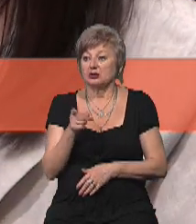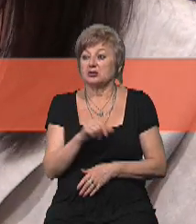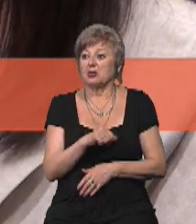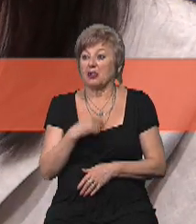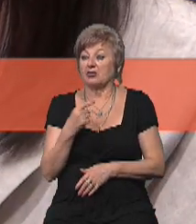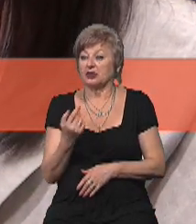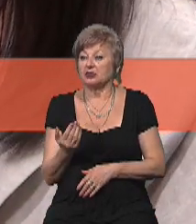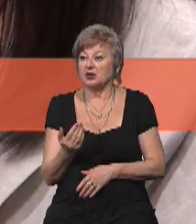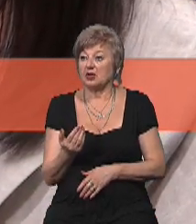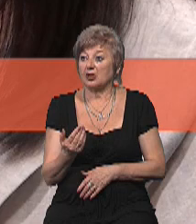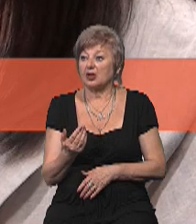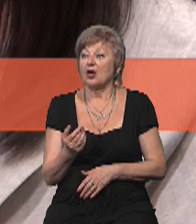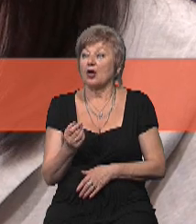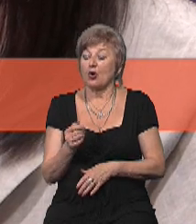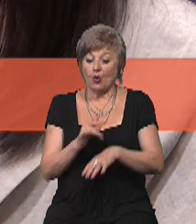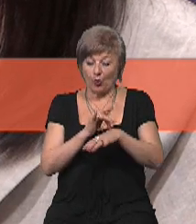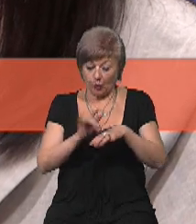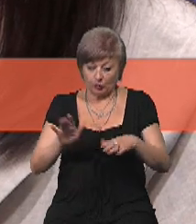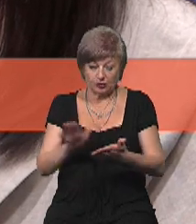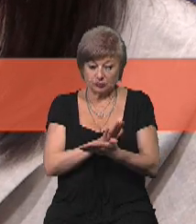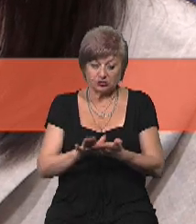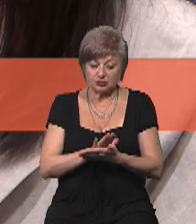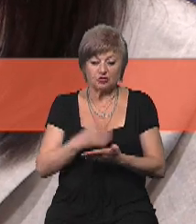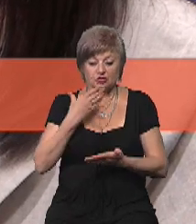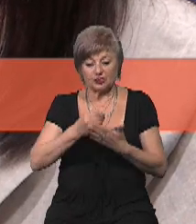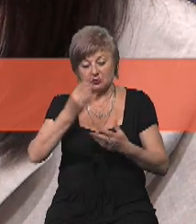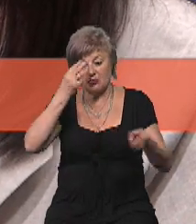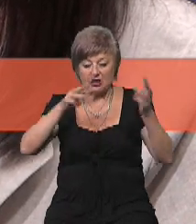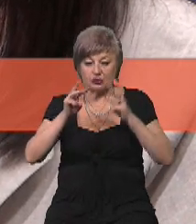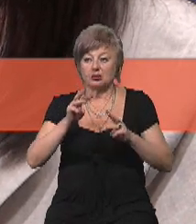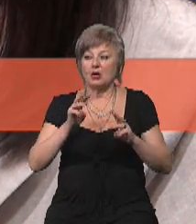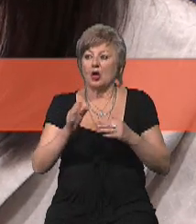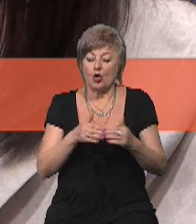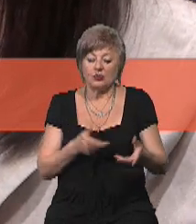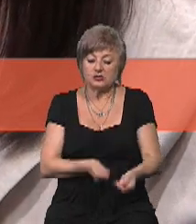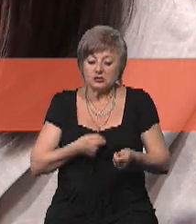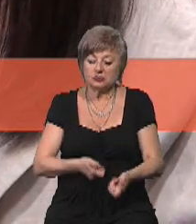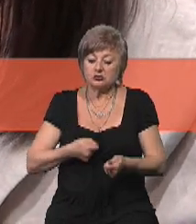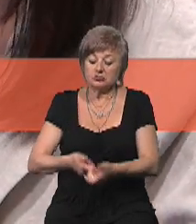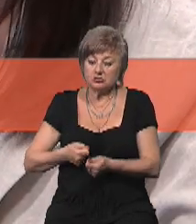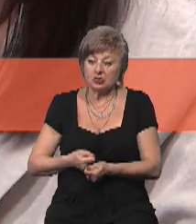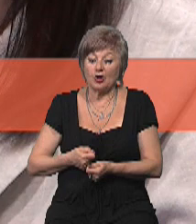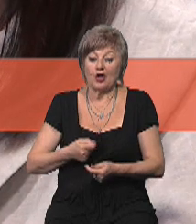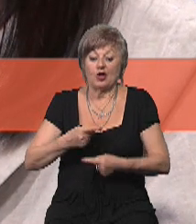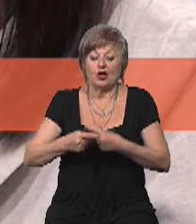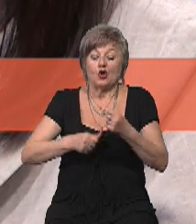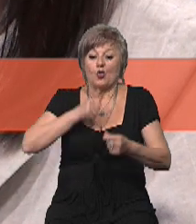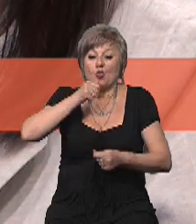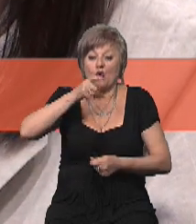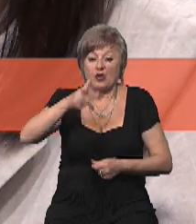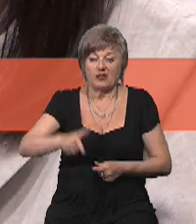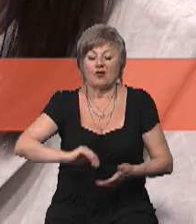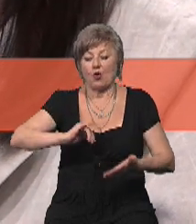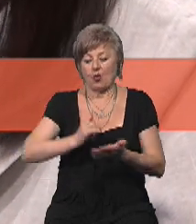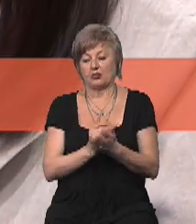говорит, сам себе противоречит. Он освободил полностью территорию своим методом, как он говорит, ручного вырывания. Но через год-два она полностью